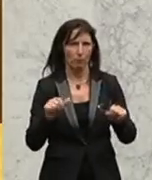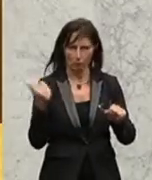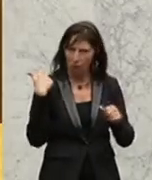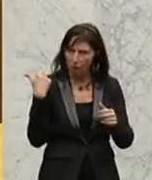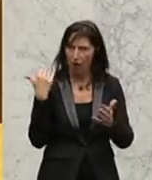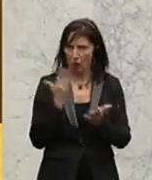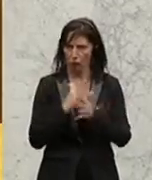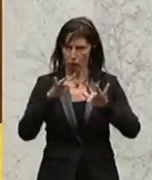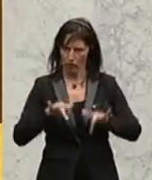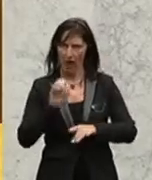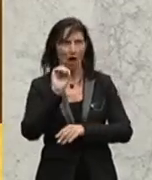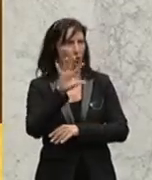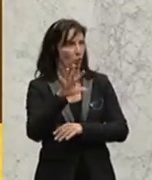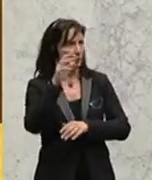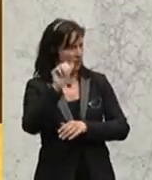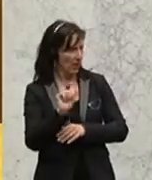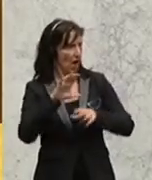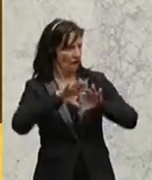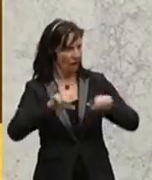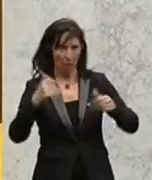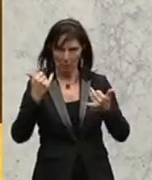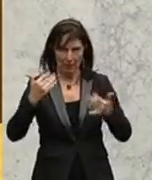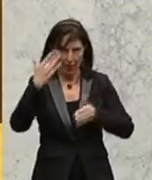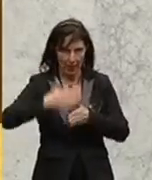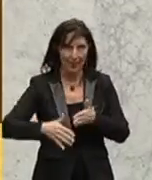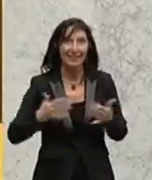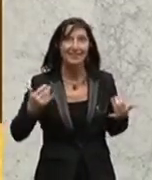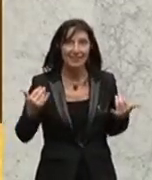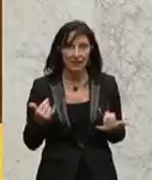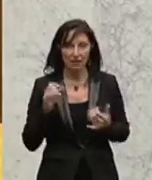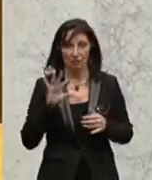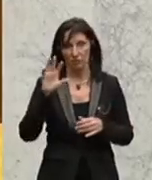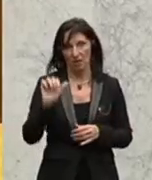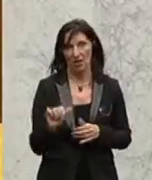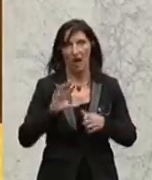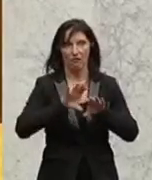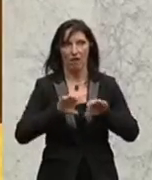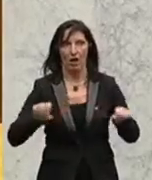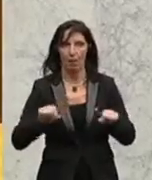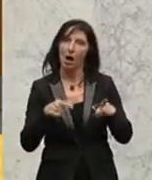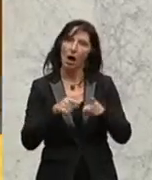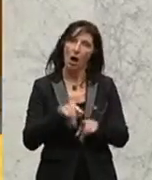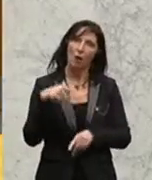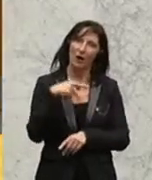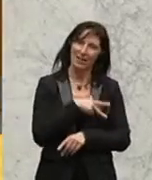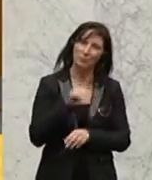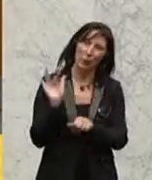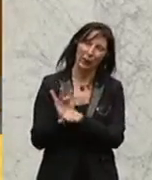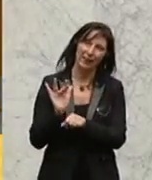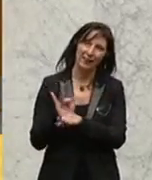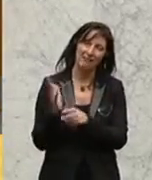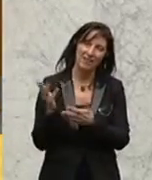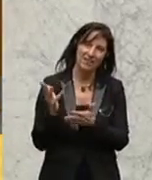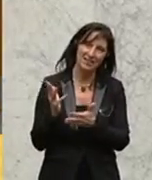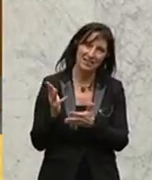bestehende 15a-Vereinbarung, die ist ausgelaufen. Das, was man an der jetzigen 15a-Vereinbarung auch seitens der Sozialdemokratie bekrittelt, ist,